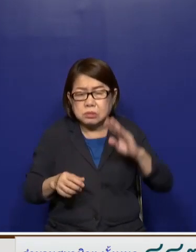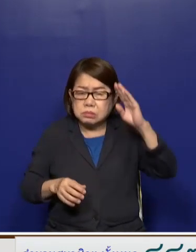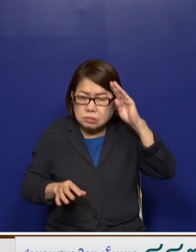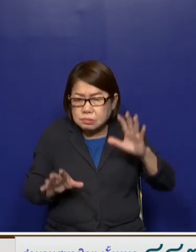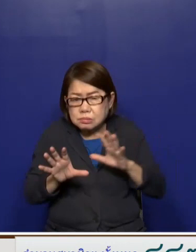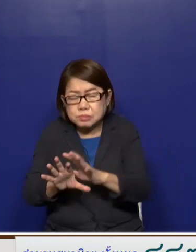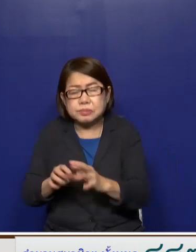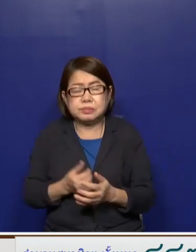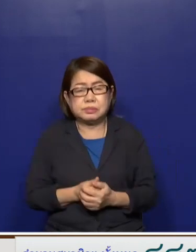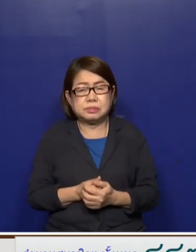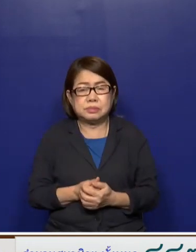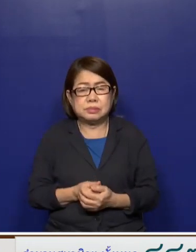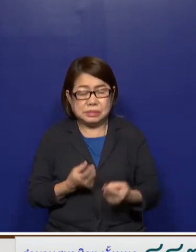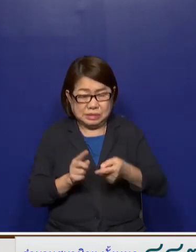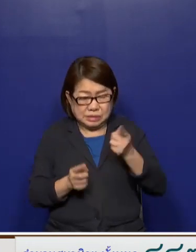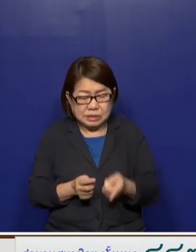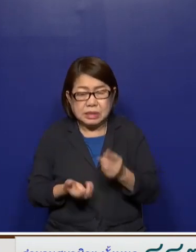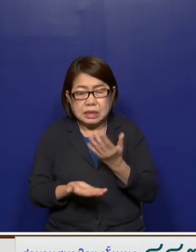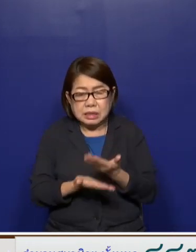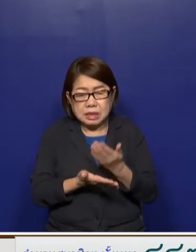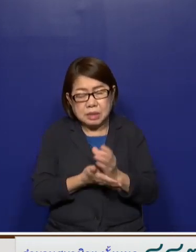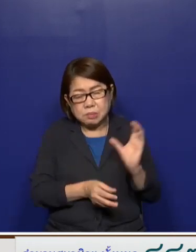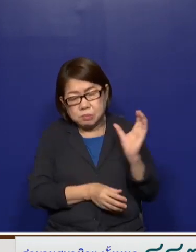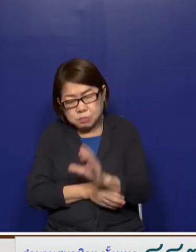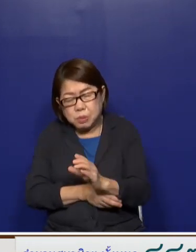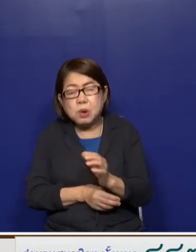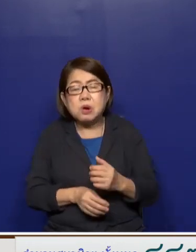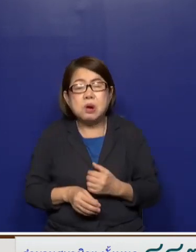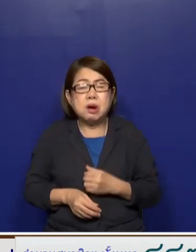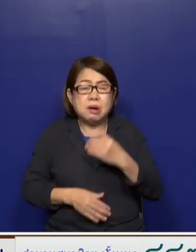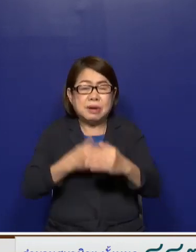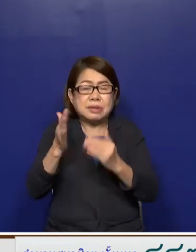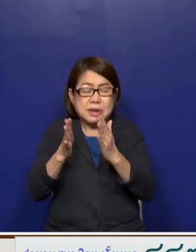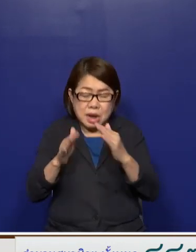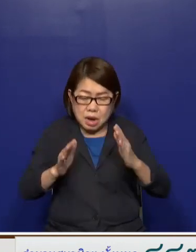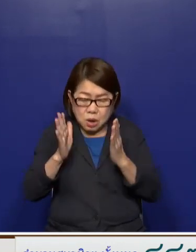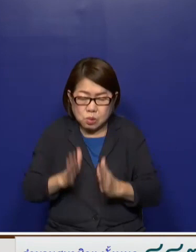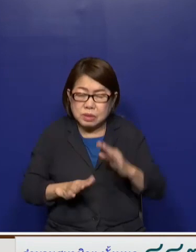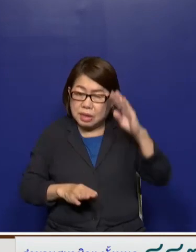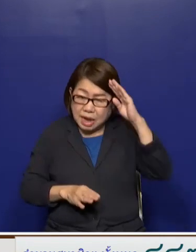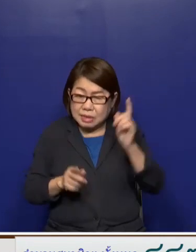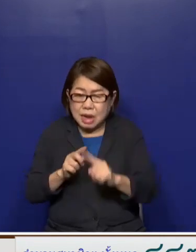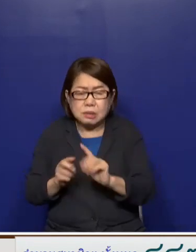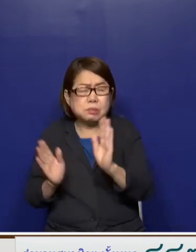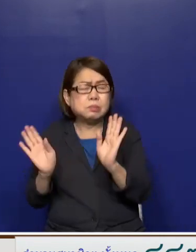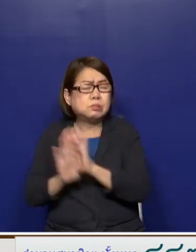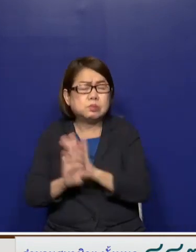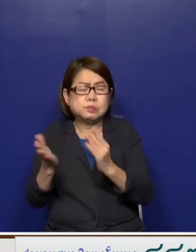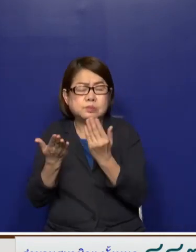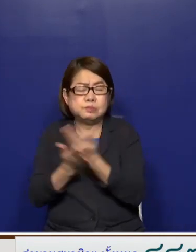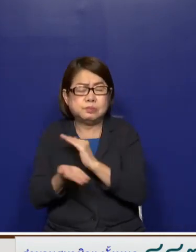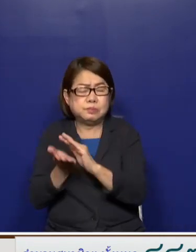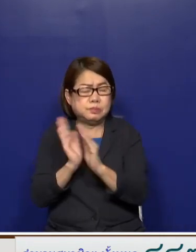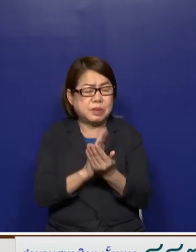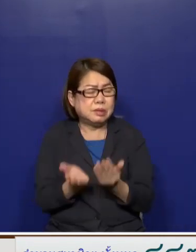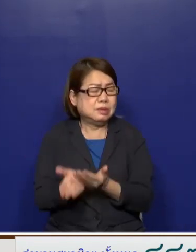ซึ่งเงินเหล่านั้นมันควรจะเข้ามาอยู่ในการพัฒนาฝีมือของคนที่จะทำงานเพื่อการพัฒนาประเทศค